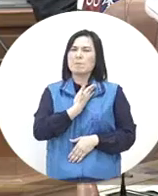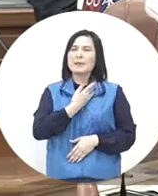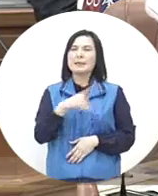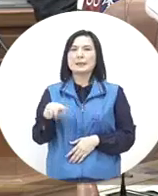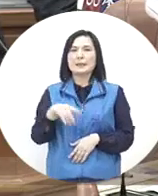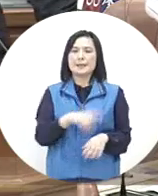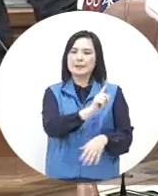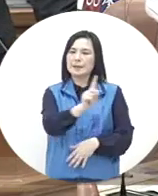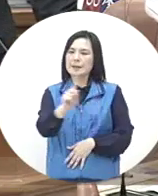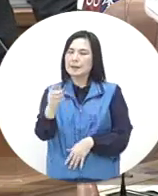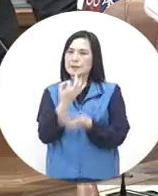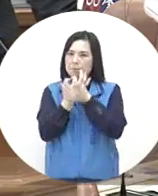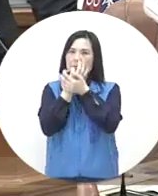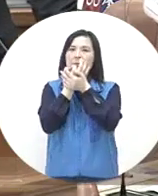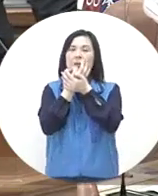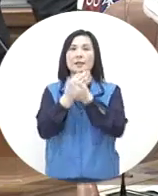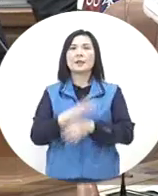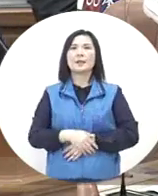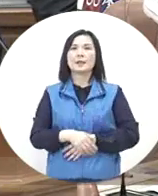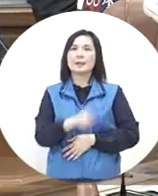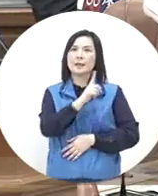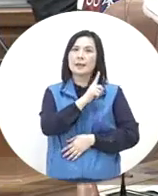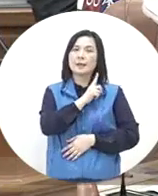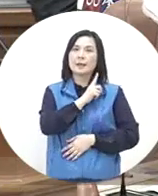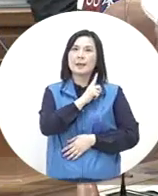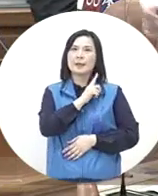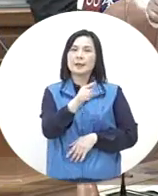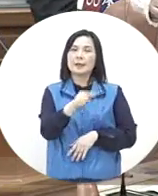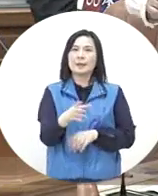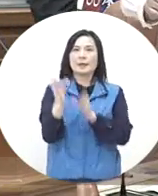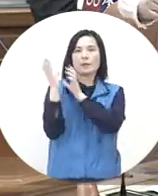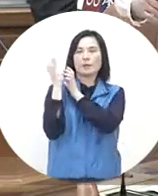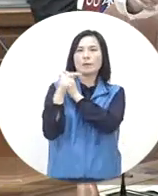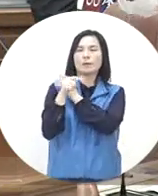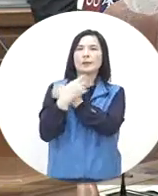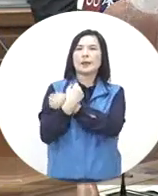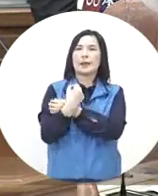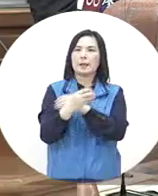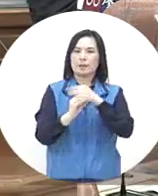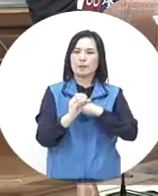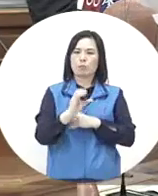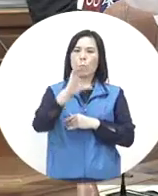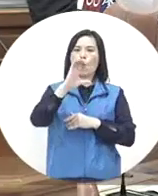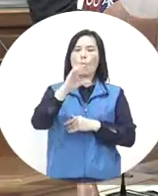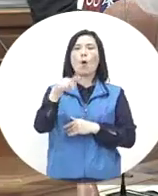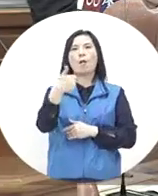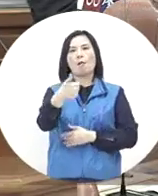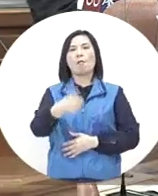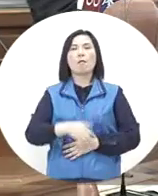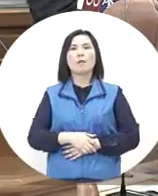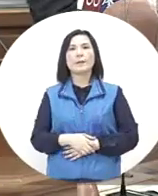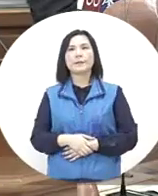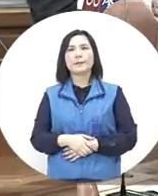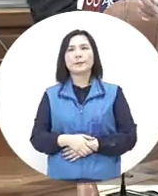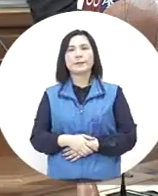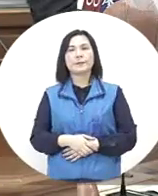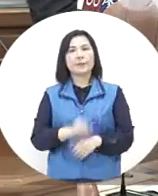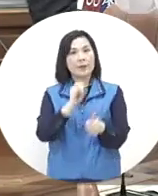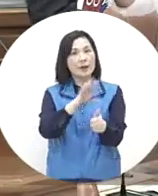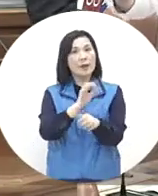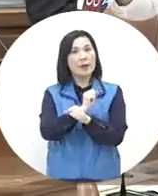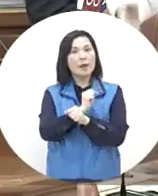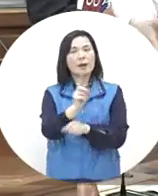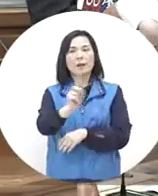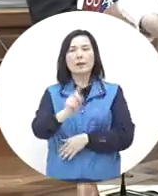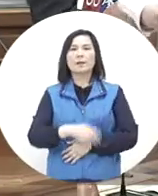起来，会当用自偿性加提悬一挂，咱就爱紧拼。这才是我们真正要做的。 所以我现在就是在来提醒来讲吼，咱